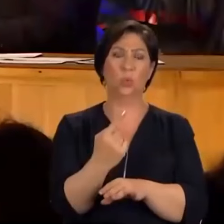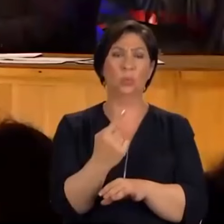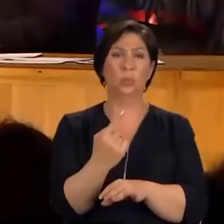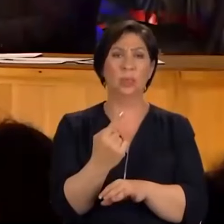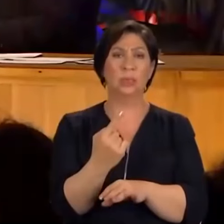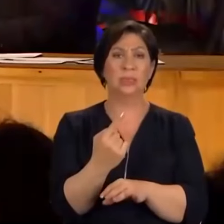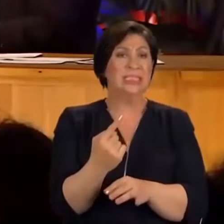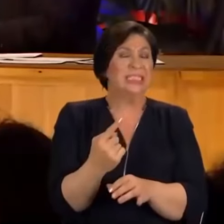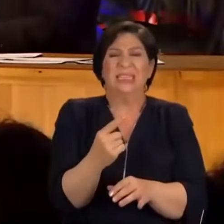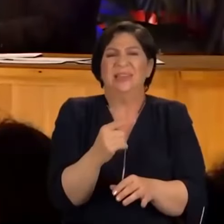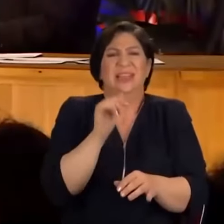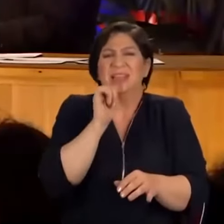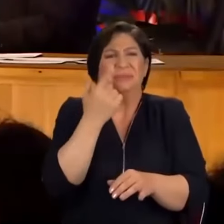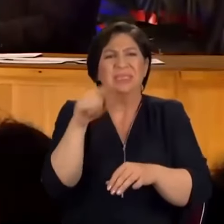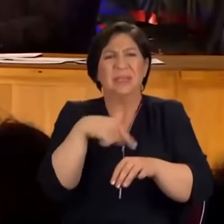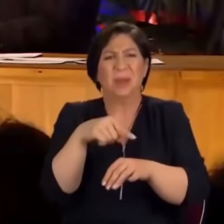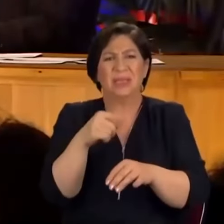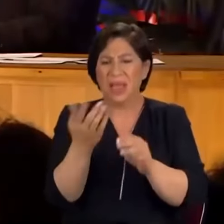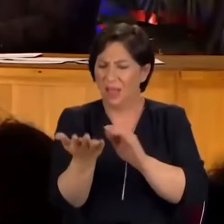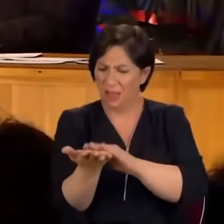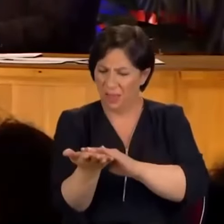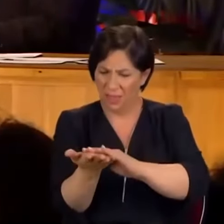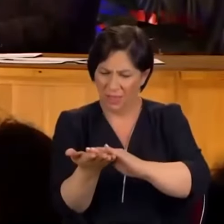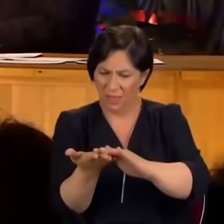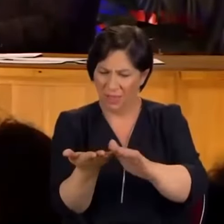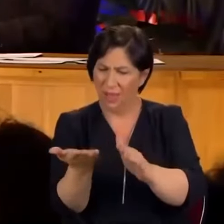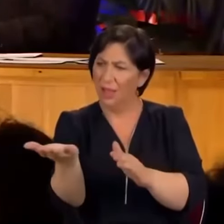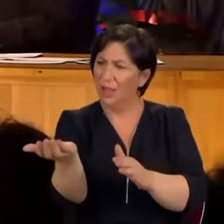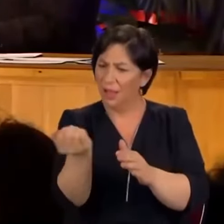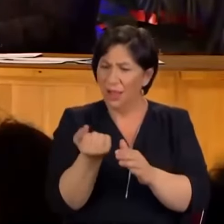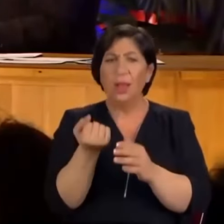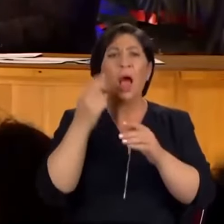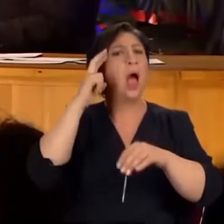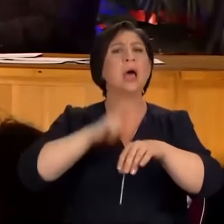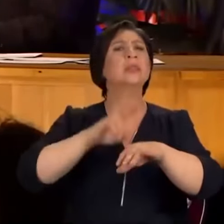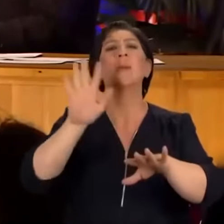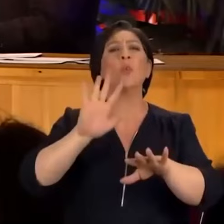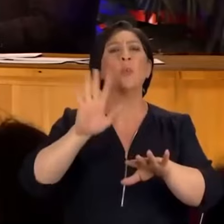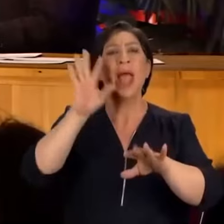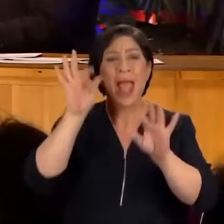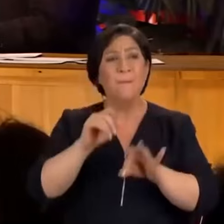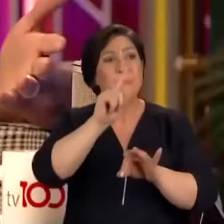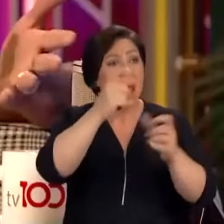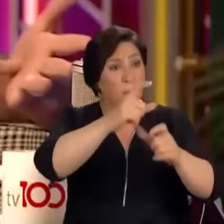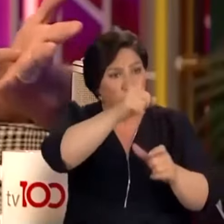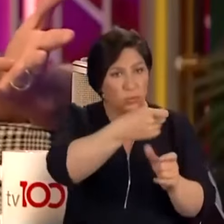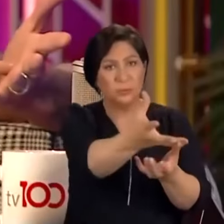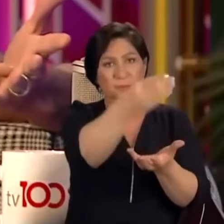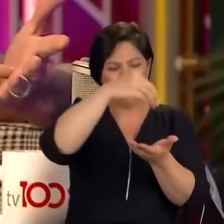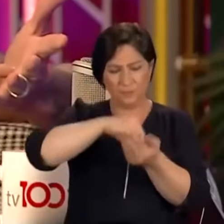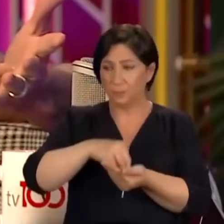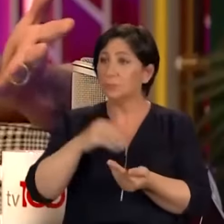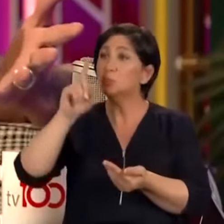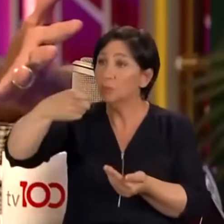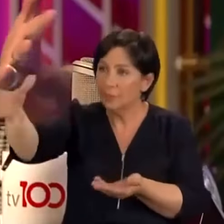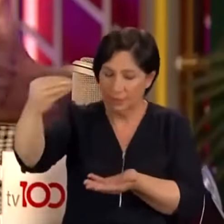e hiçbir zaman şöyle avuçlarımın içinde bulduğumu hatırlamıyorum hep bir yerlerde bulup kendi Avucumun içine